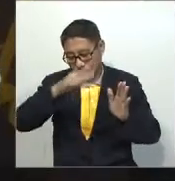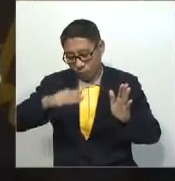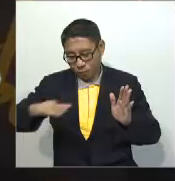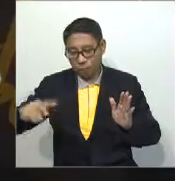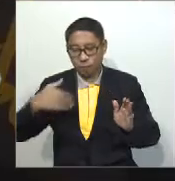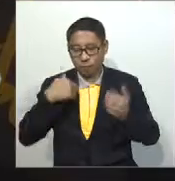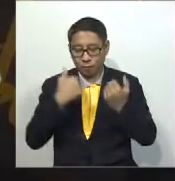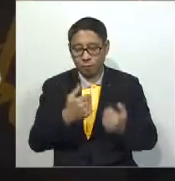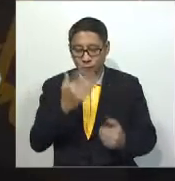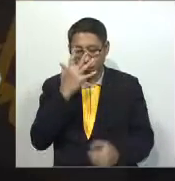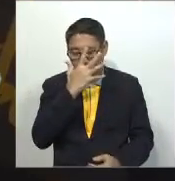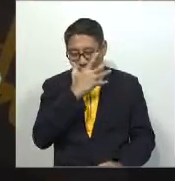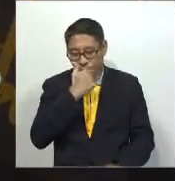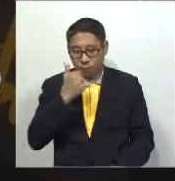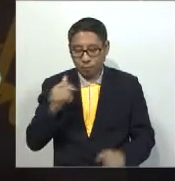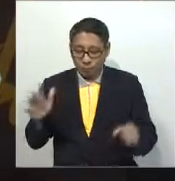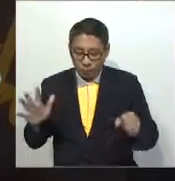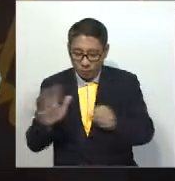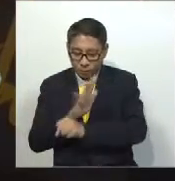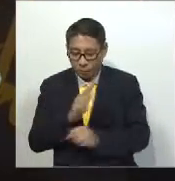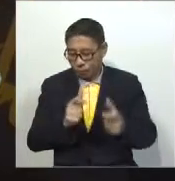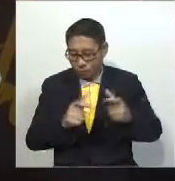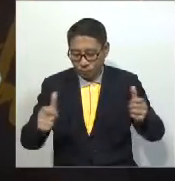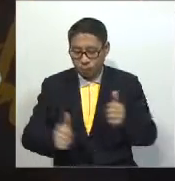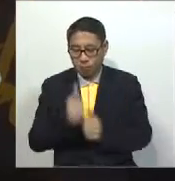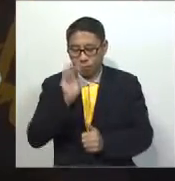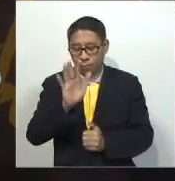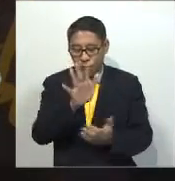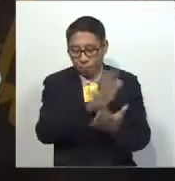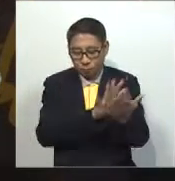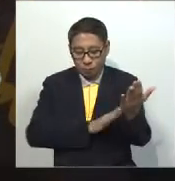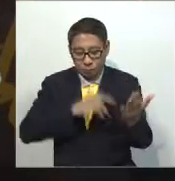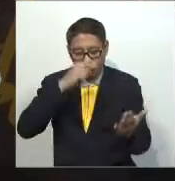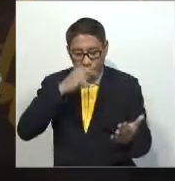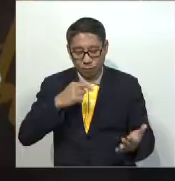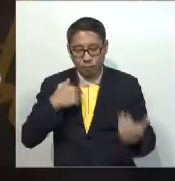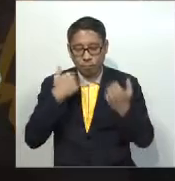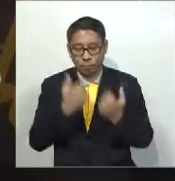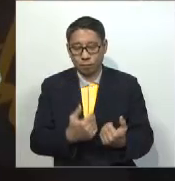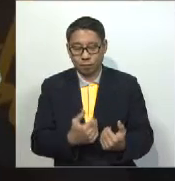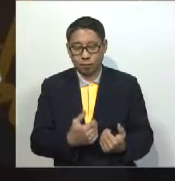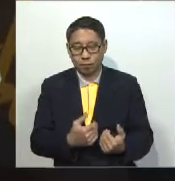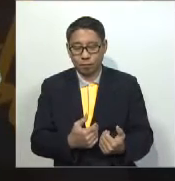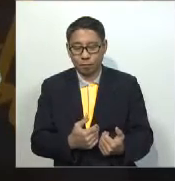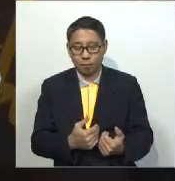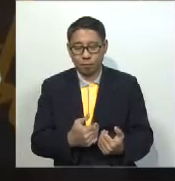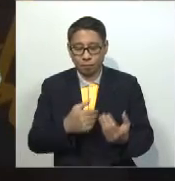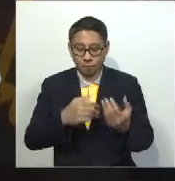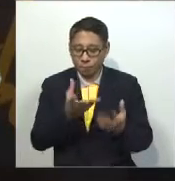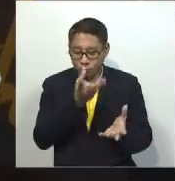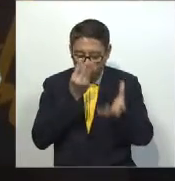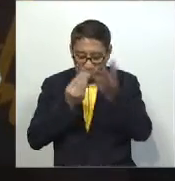งรักเนี่ยสวยงามและสมบูรณ์มากที่สุดในประเทศไทยแล้วก็เป็นการเหมือนกับเป็นการเรียน